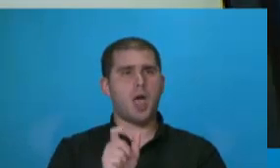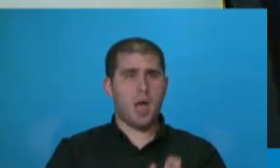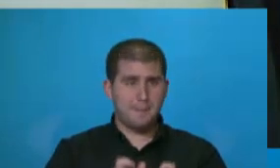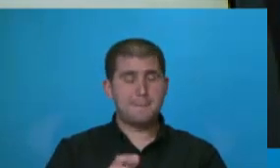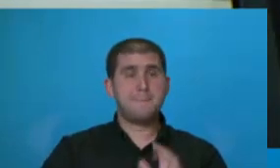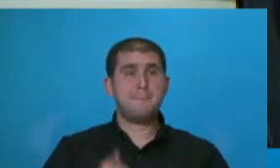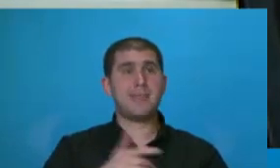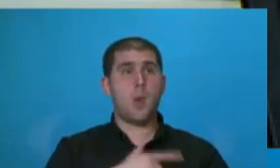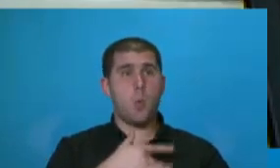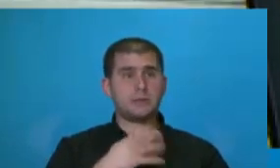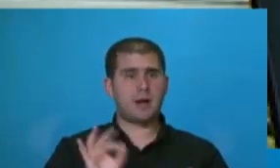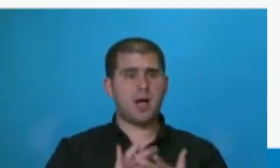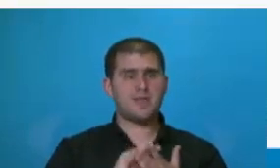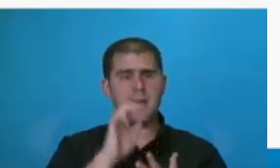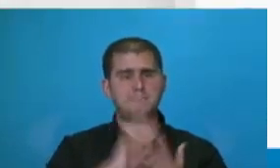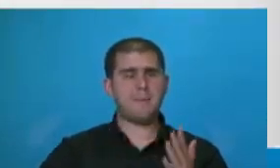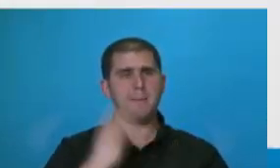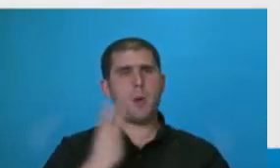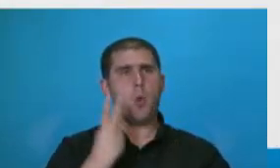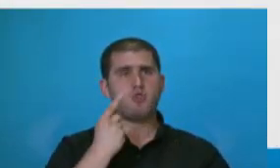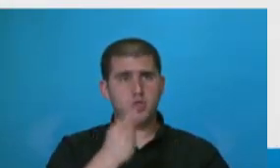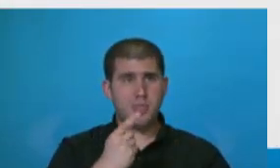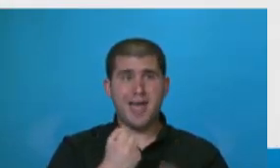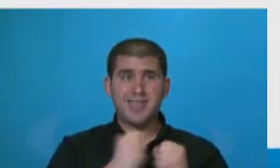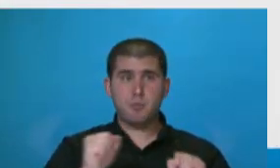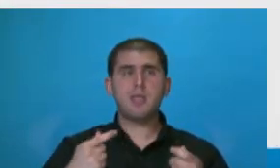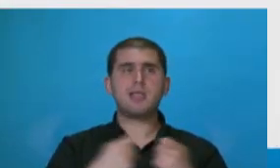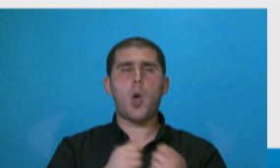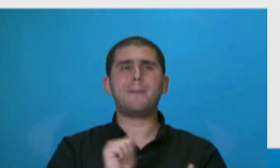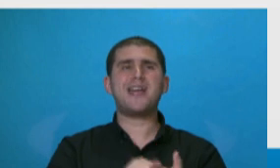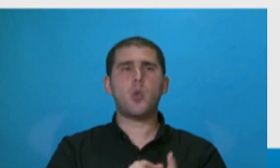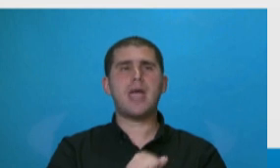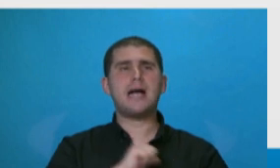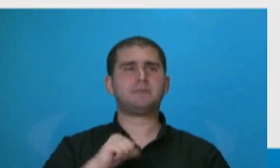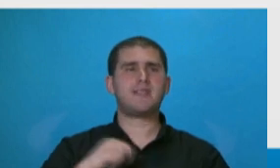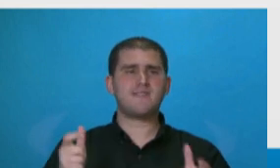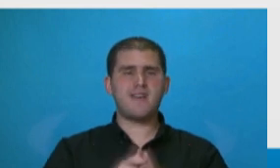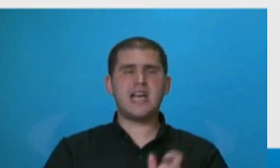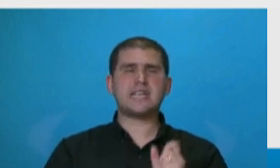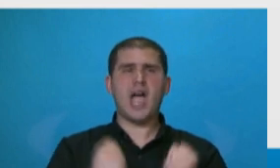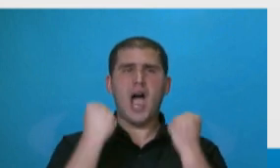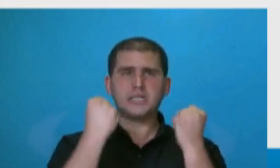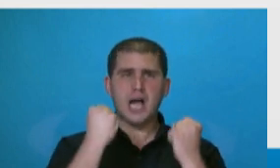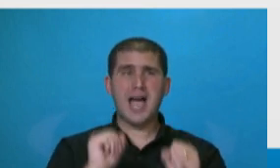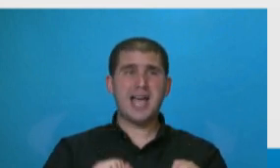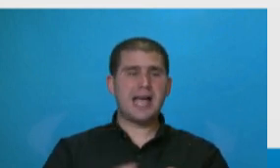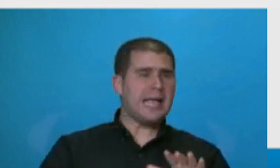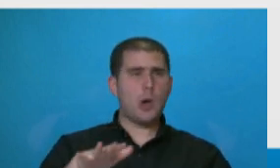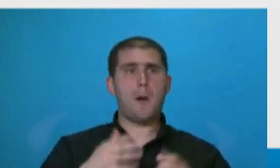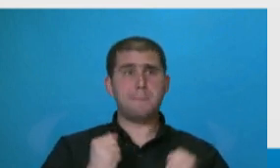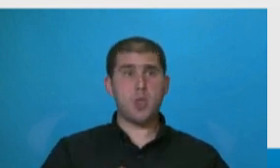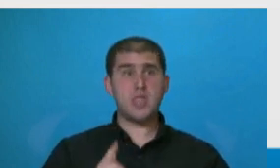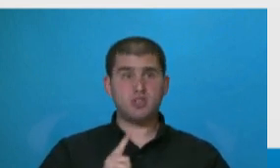מנהל וואטסאפ כתב במאמר בוושינגטון פוסט, הדמוקרטיה תלויה בעיתונות עצמאית ובחברה אזרחית חזקה, ערעור הביטחון